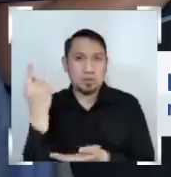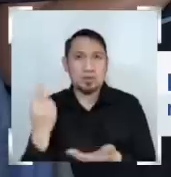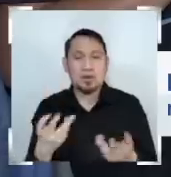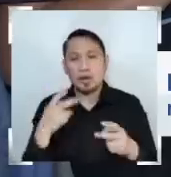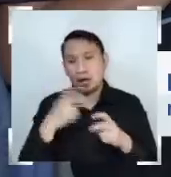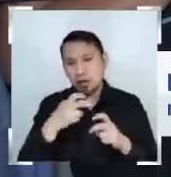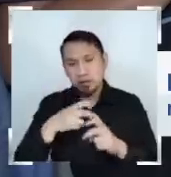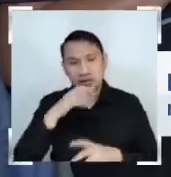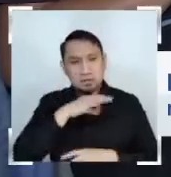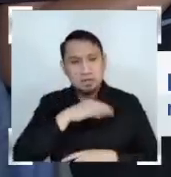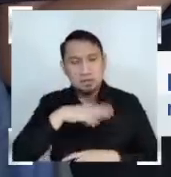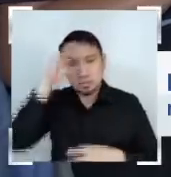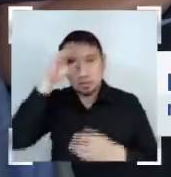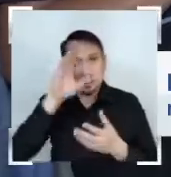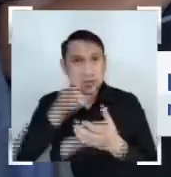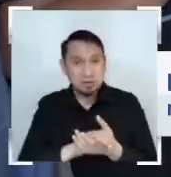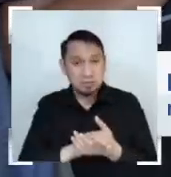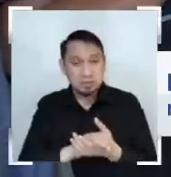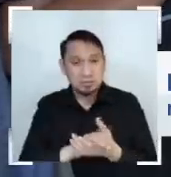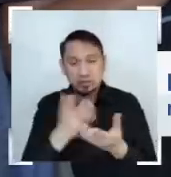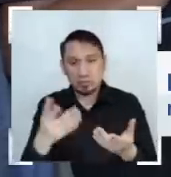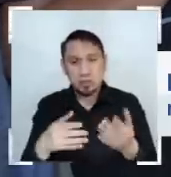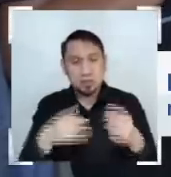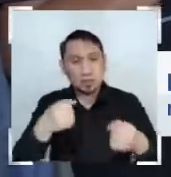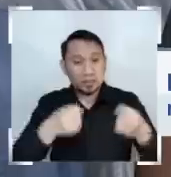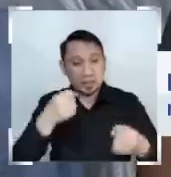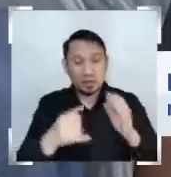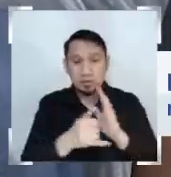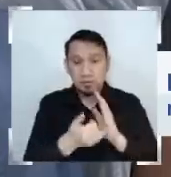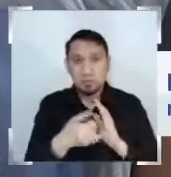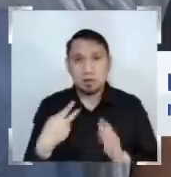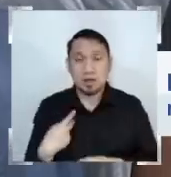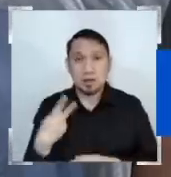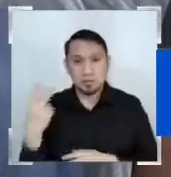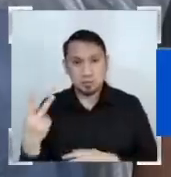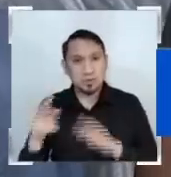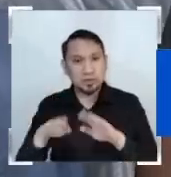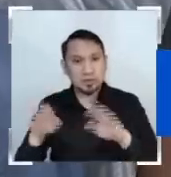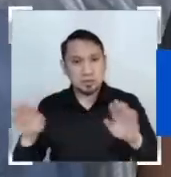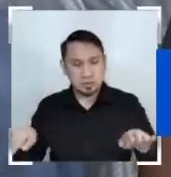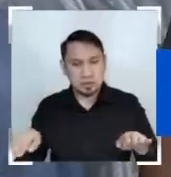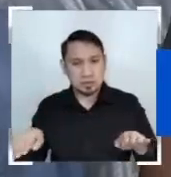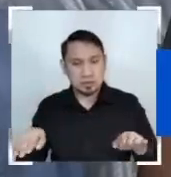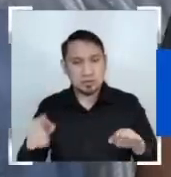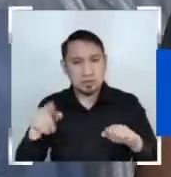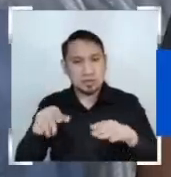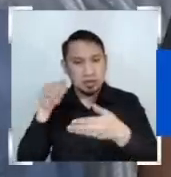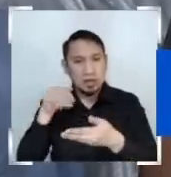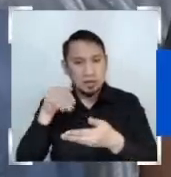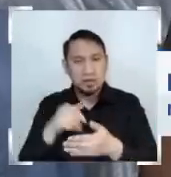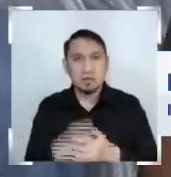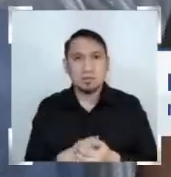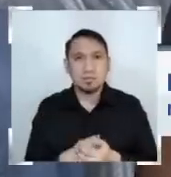sa pamamasada ng jeep. May dalawang anak pa silang pinag-aaral. Panakapos po, sobra po sa hirap. Ang laki